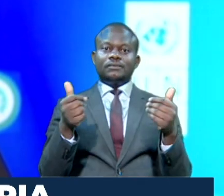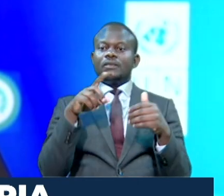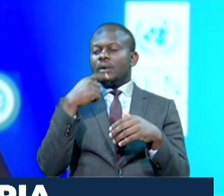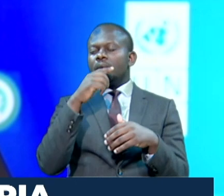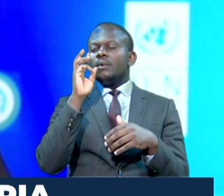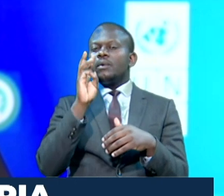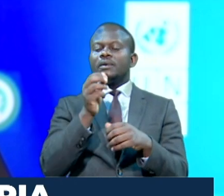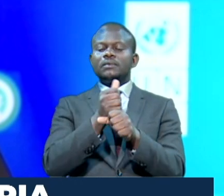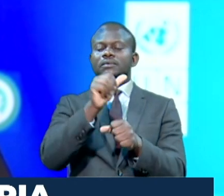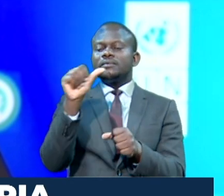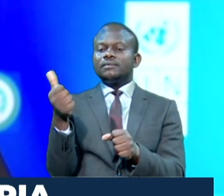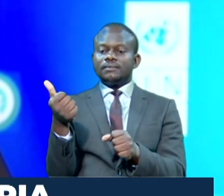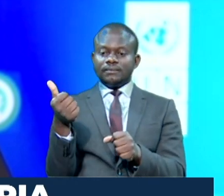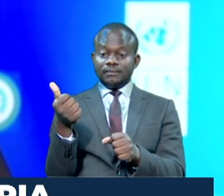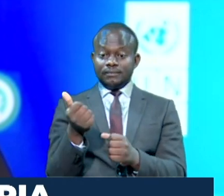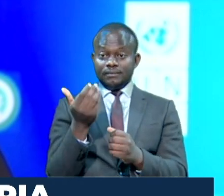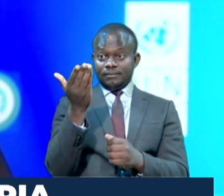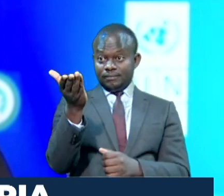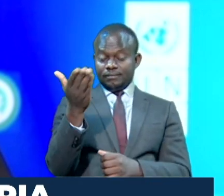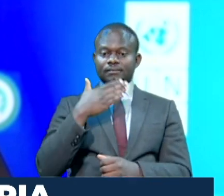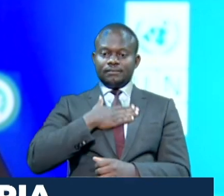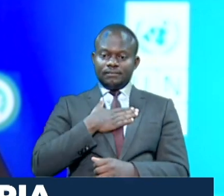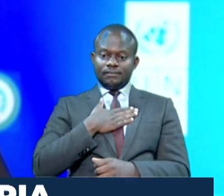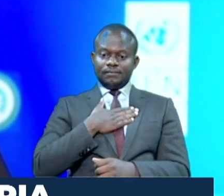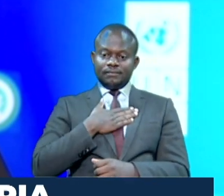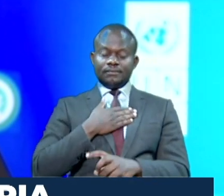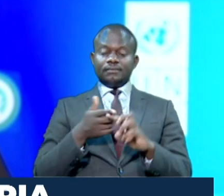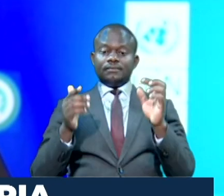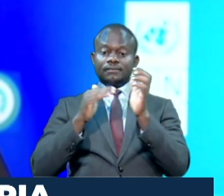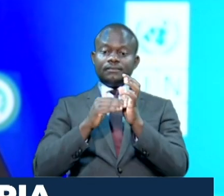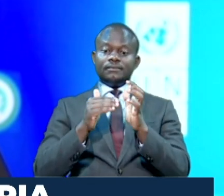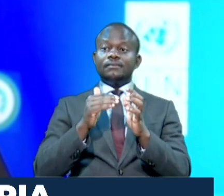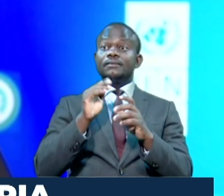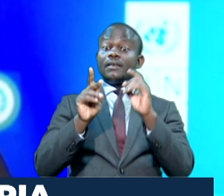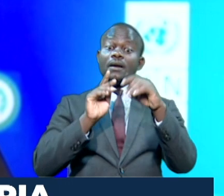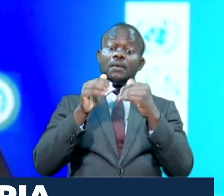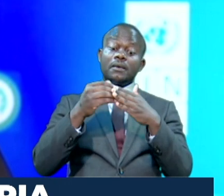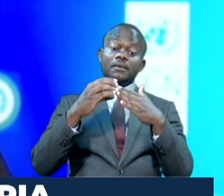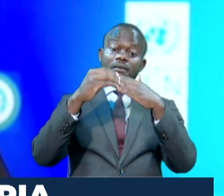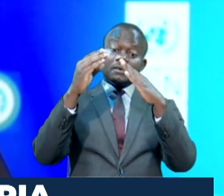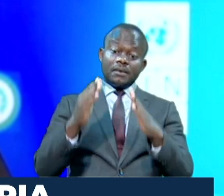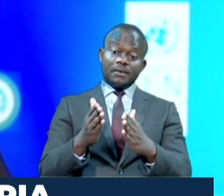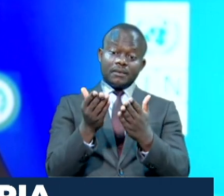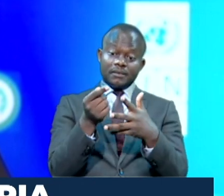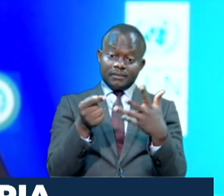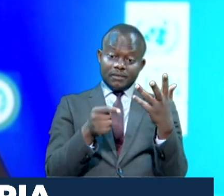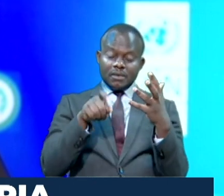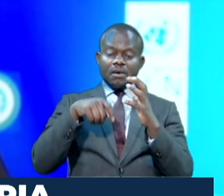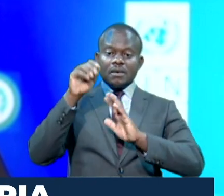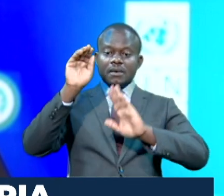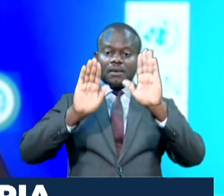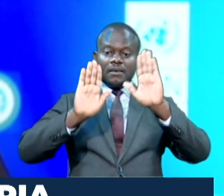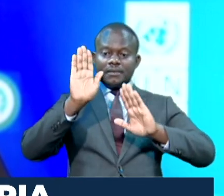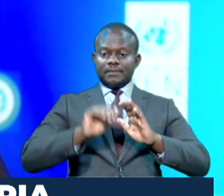wundi uzakora ibyo? Ni mwe nanjye. Ariko nanone nta baturage tuyobora bagomba kubigiramo uruhare.